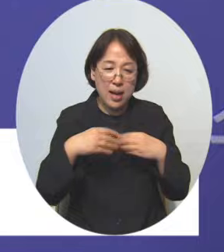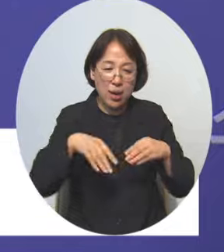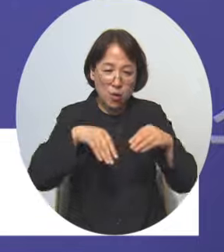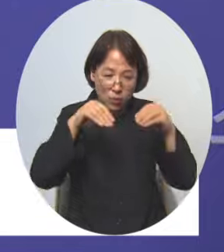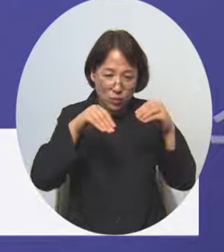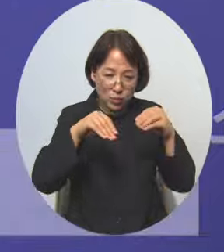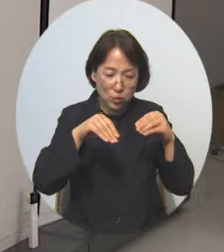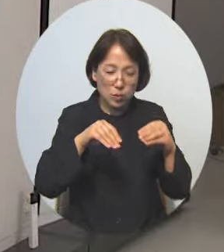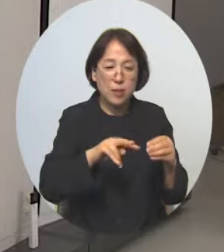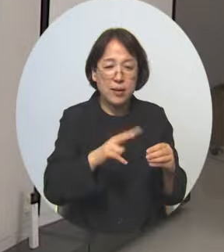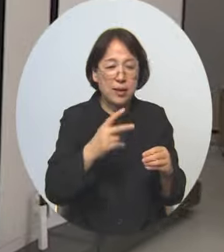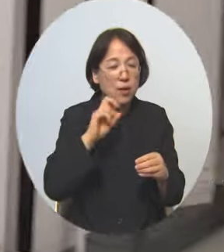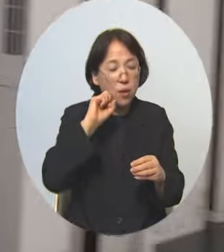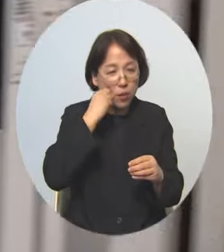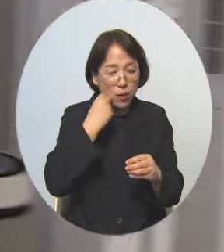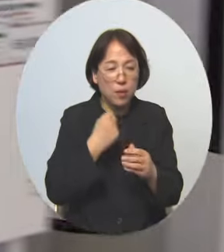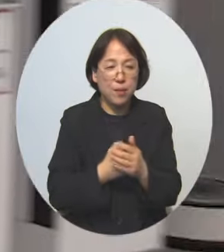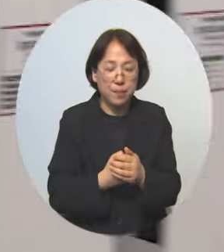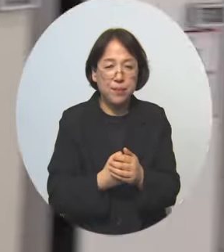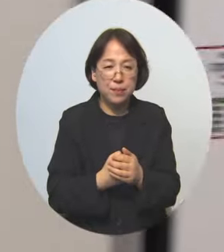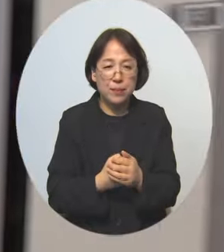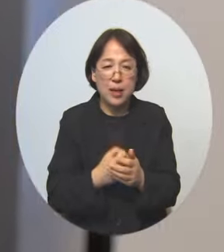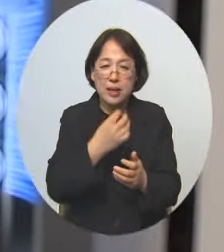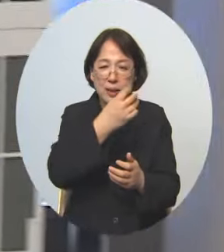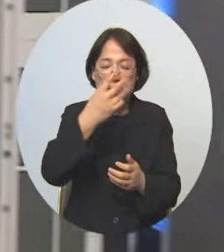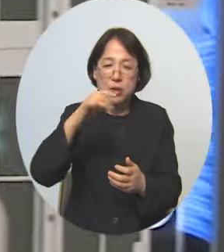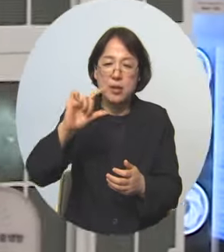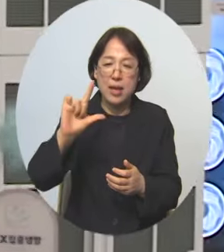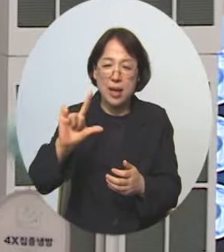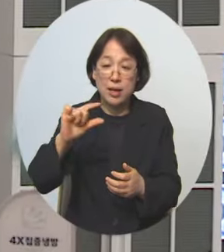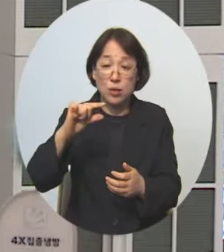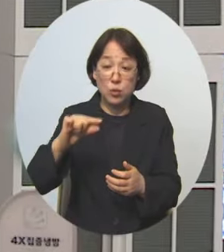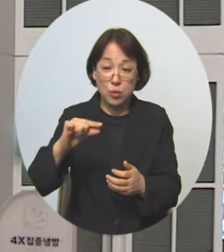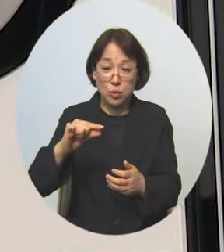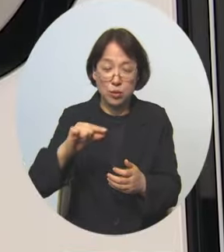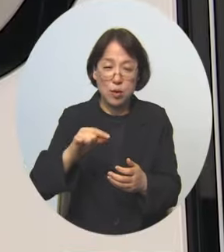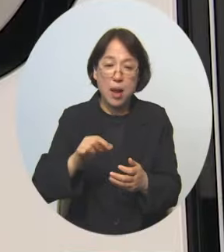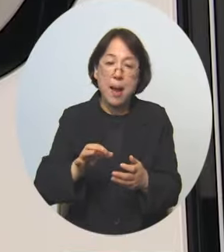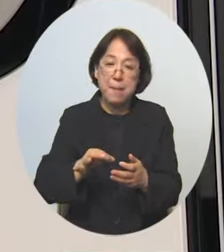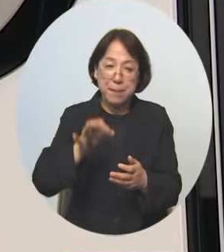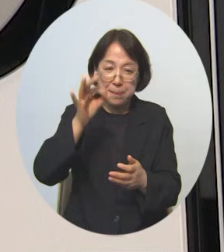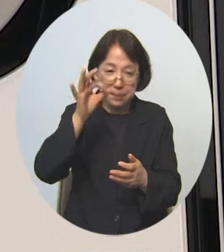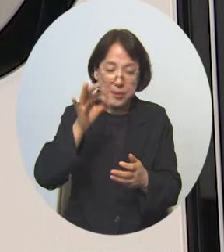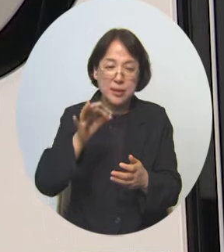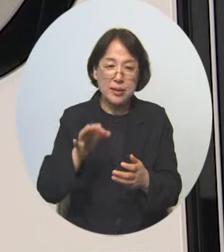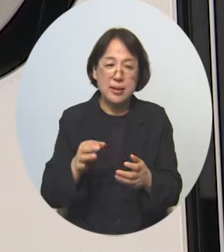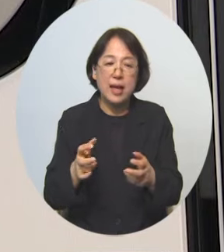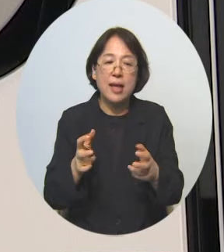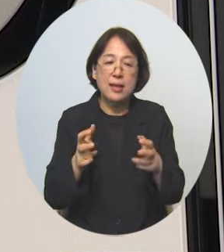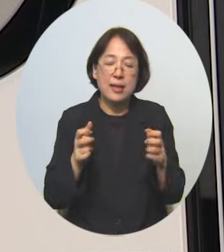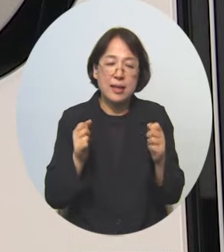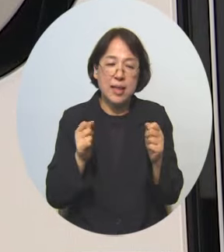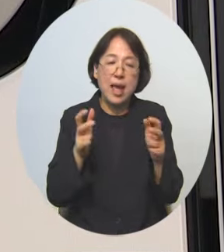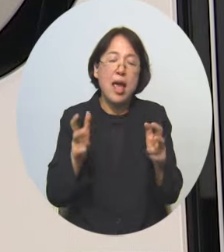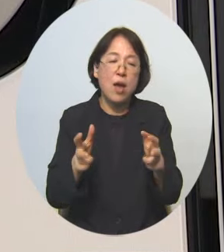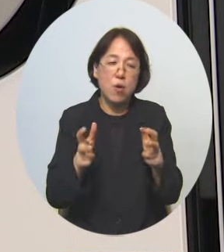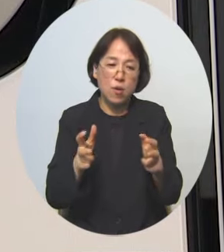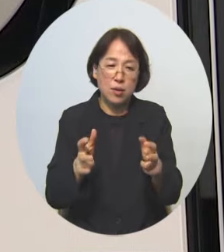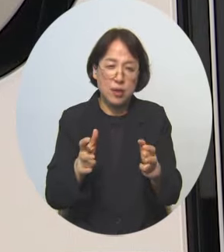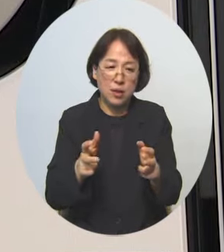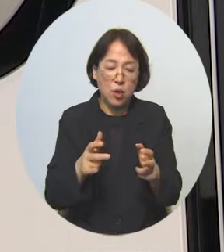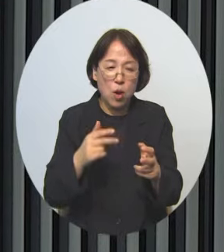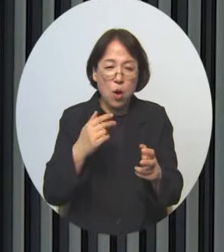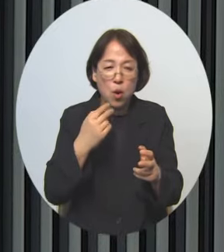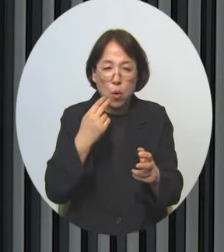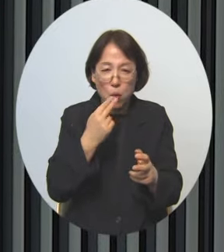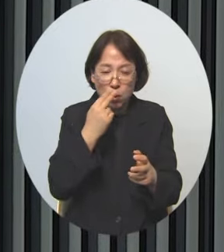수 없습니다. 한편 소비자원은 삼성전자와 LG전자 고가형 에어컨에 장착된 공기청정 기능 역시